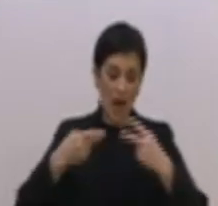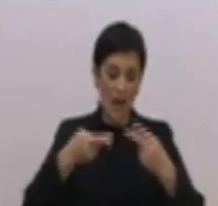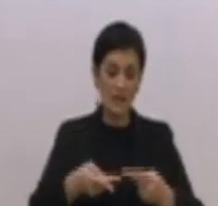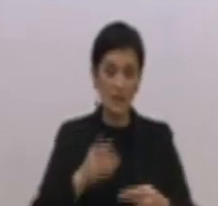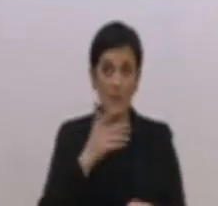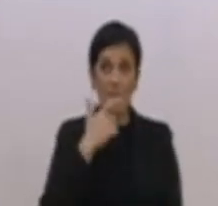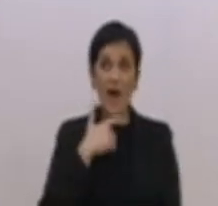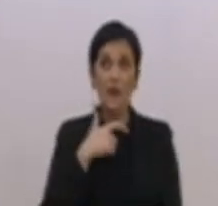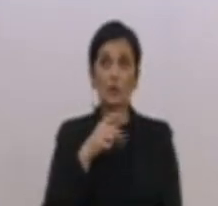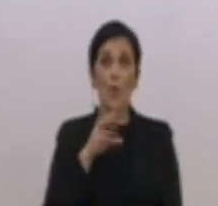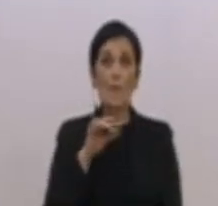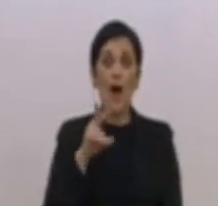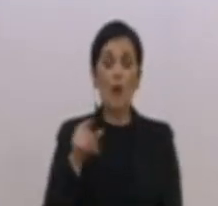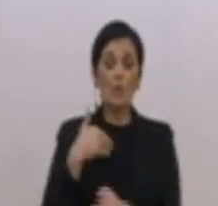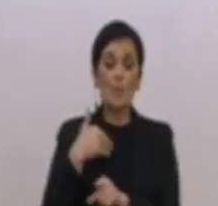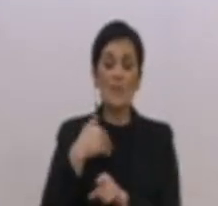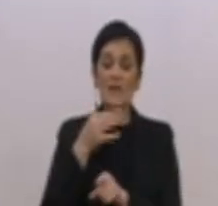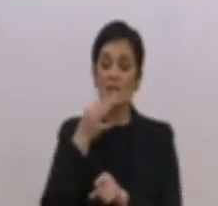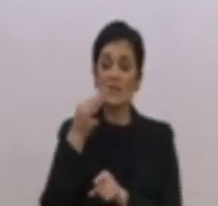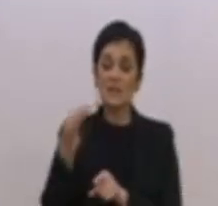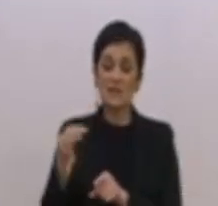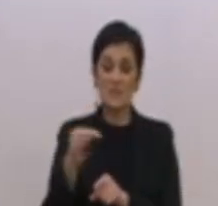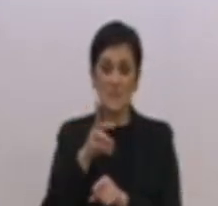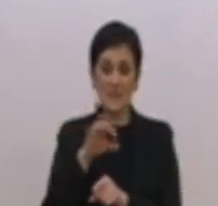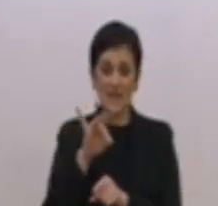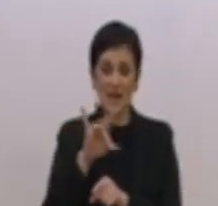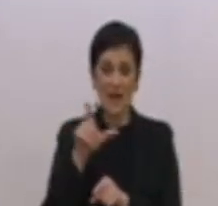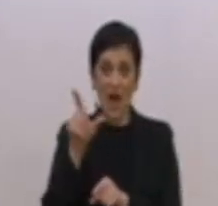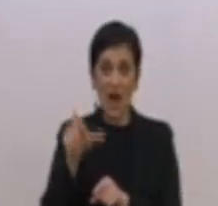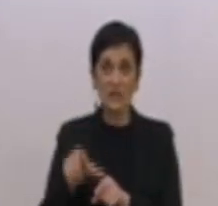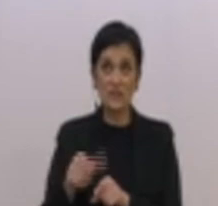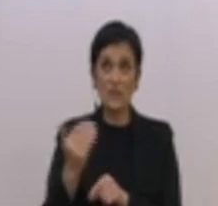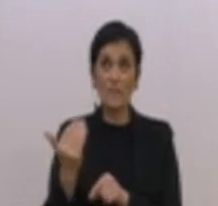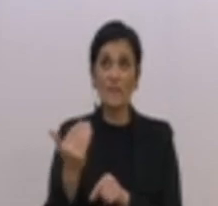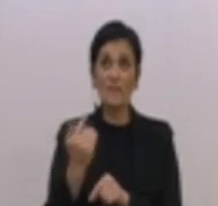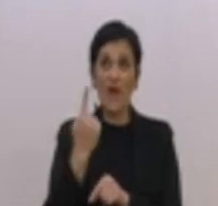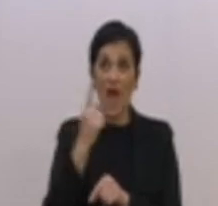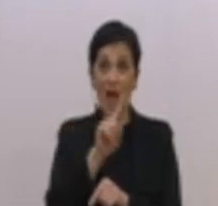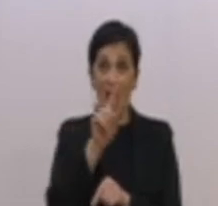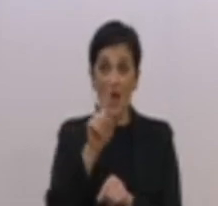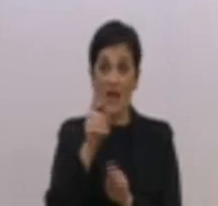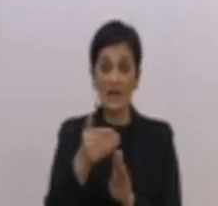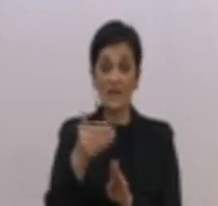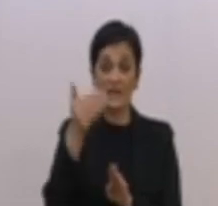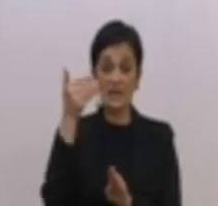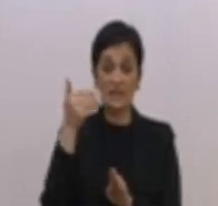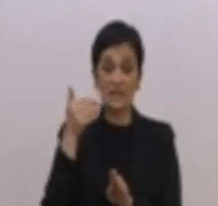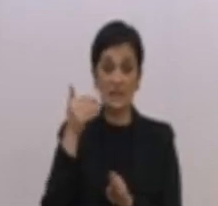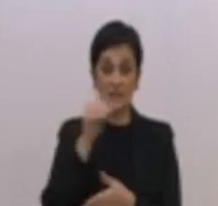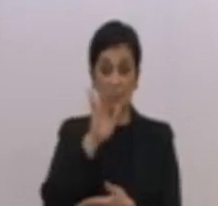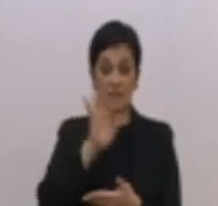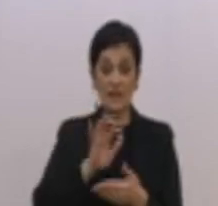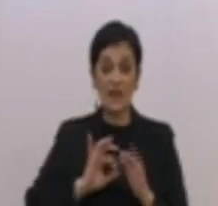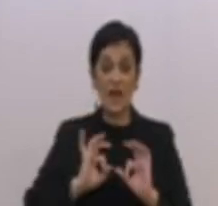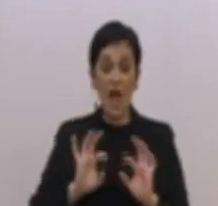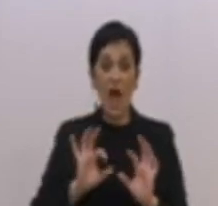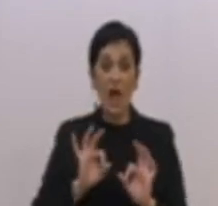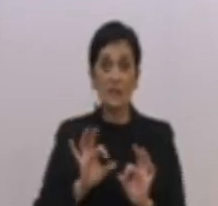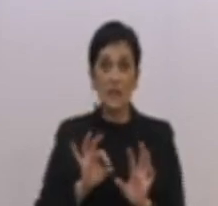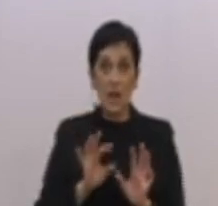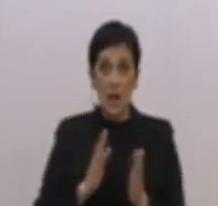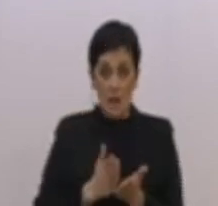ბატონ მამუკას მინდა შევეხმიანო მდინარაძეს. თქვენი ერთი საათის წინანდელი განცხადება, რომელიც